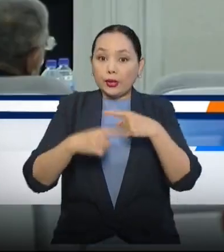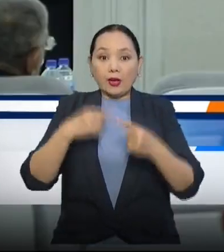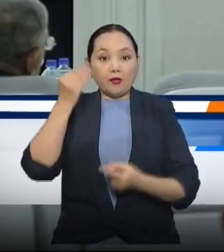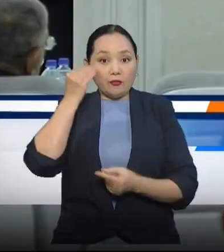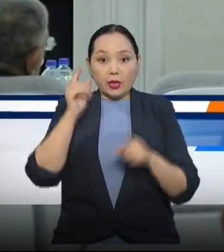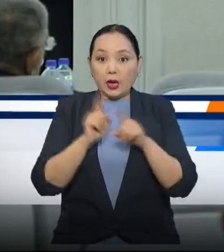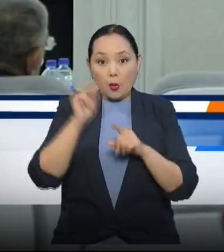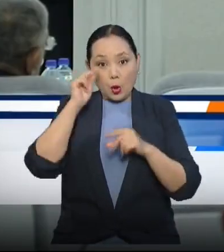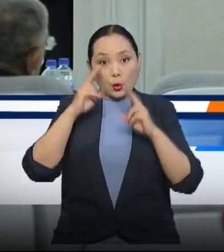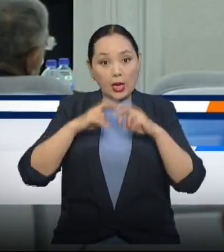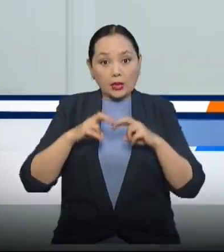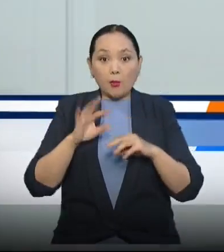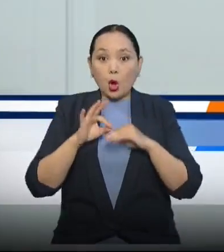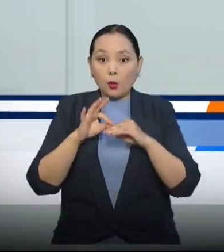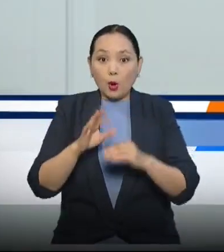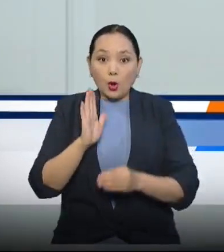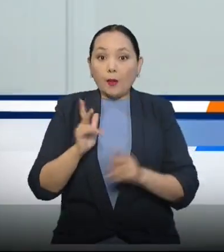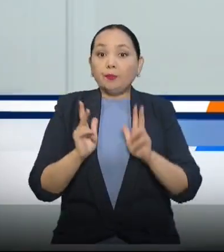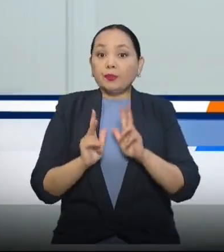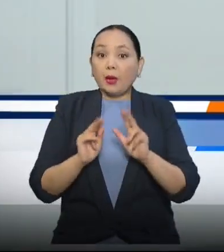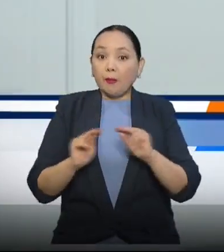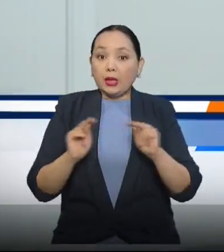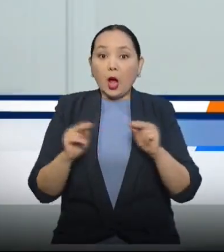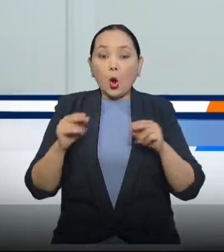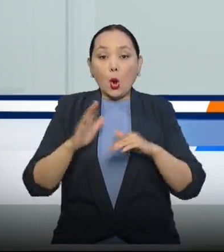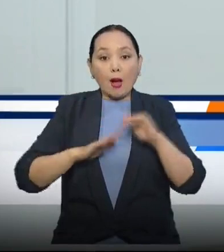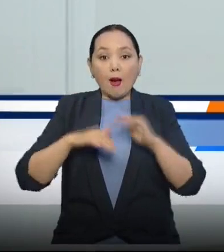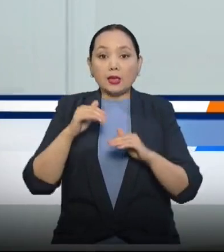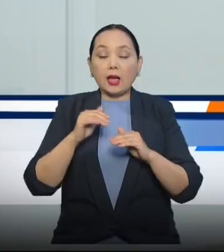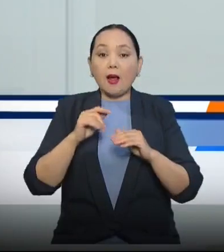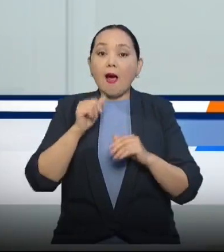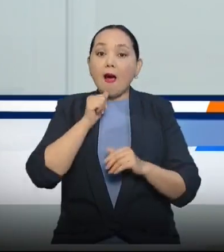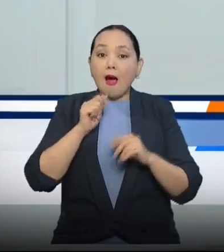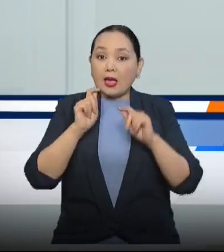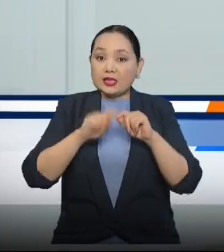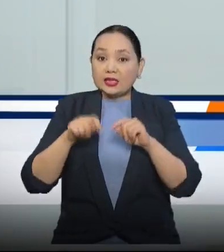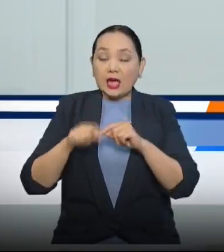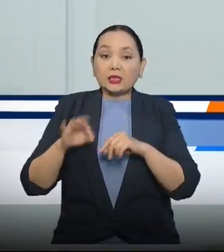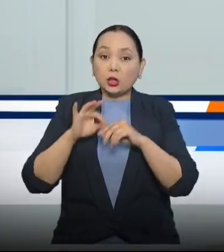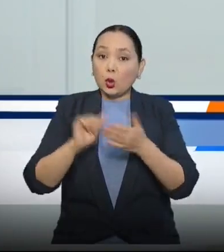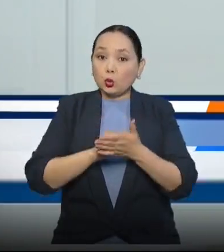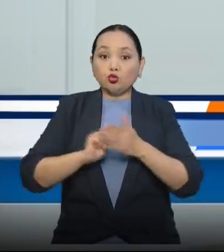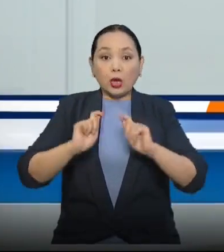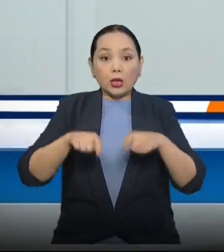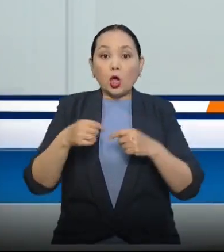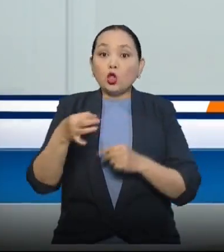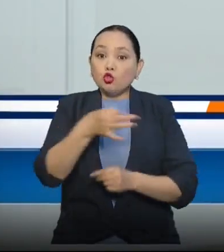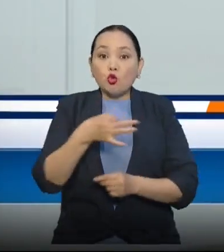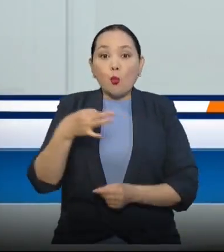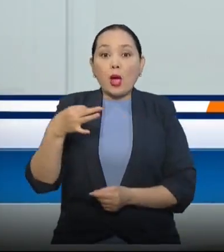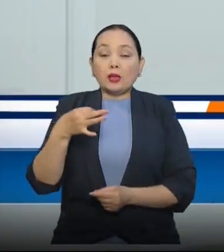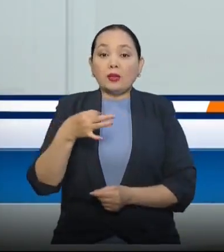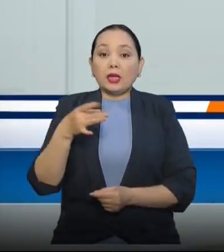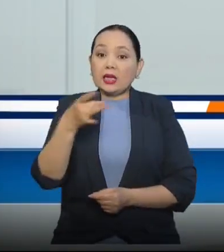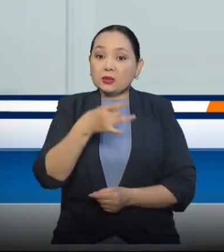ham o'rganib borilmoqda. Pedagog kadrlar attestatsiya jarayoniga hujjat topshirishda dastlab tumanga, keyin viloyatga, keyin